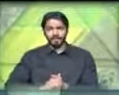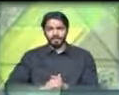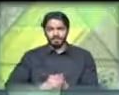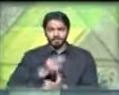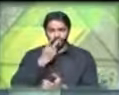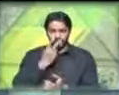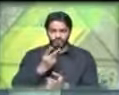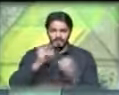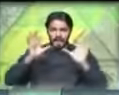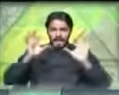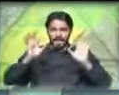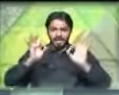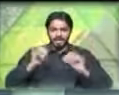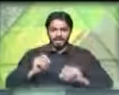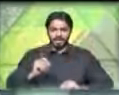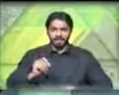تعالى: